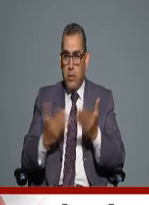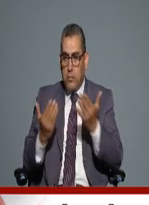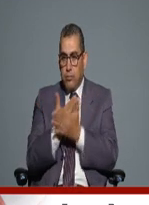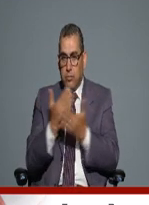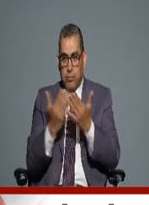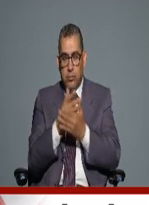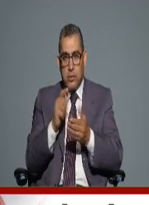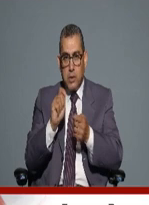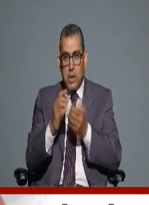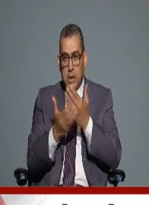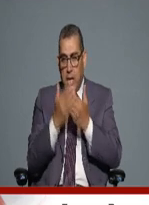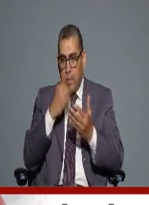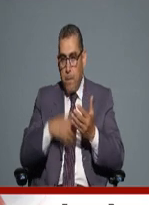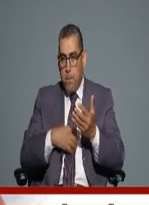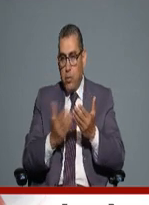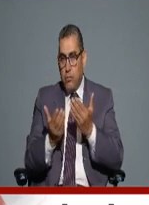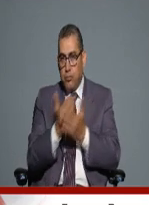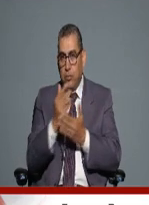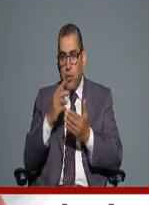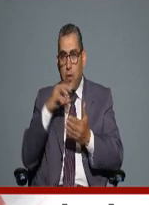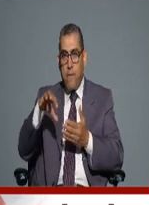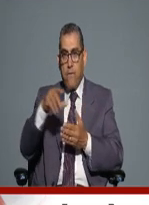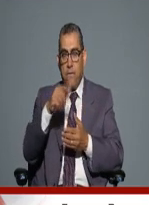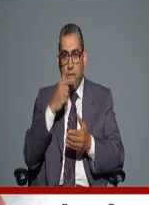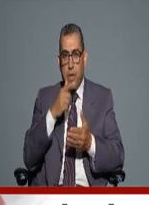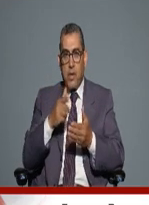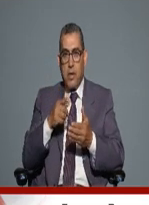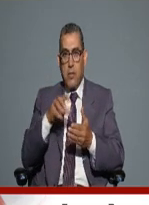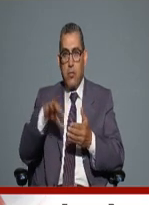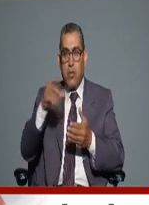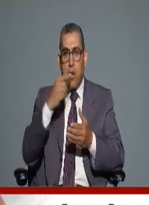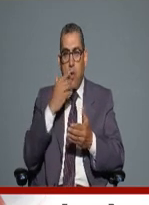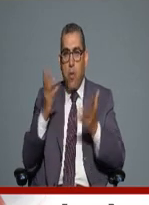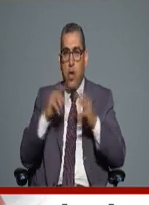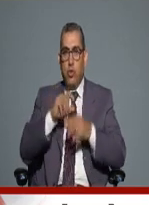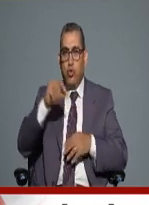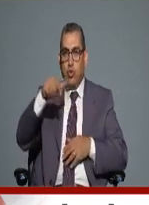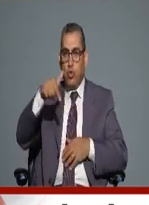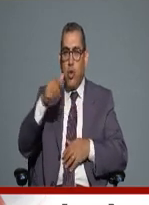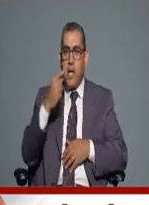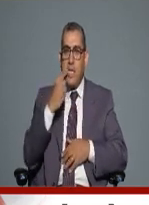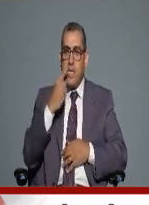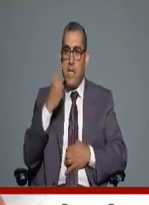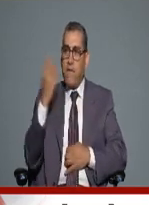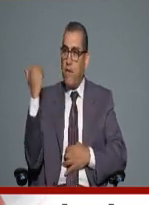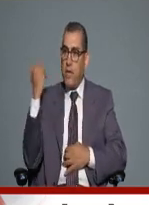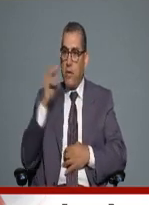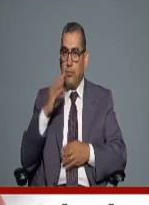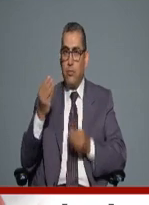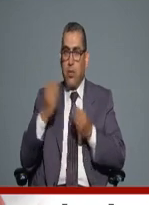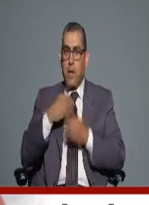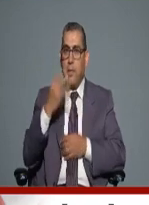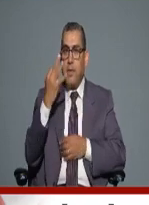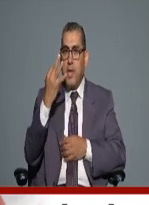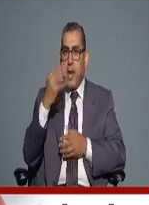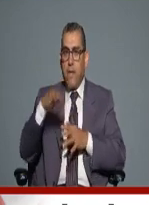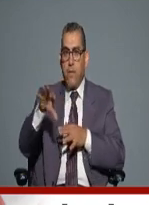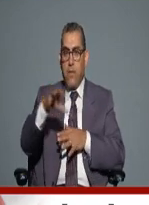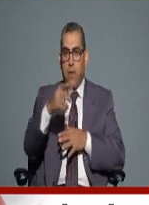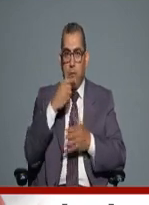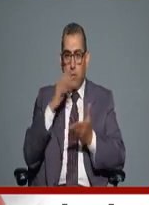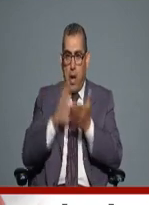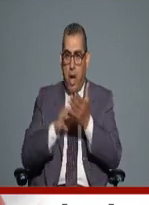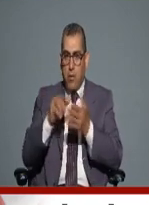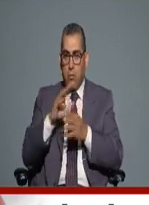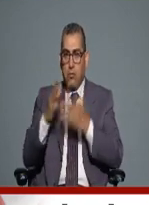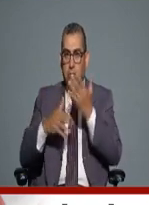تتحدث. يمكن عندنا كمان الأماكن الساخنة يمكن في الست شهور أو السنة اللي فاتت يمكن في 3-4 أماكن ساخنة لم تعد